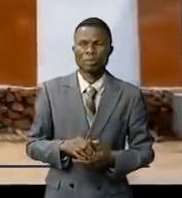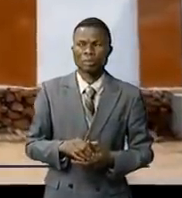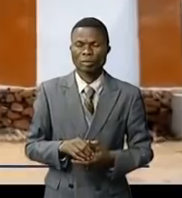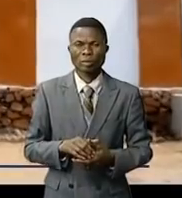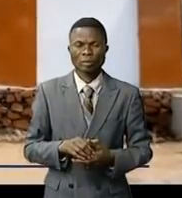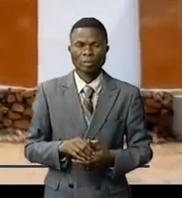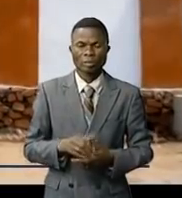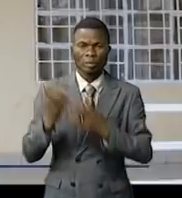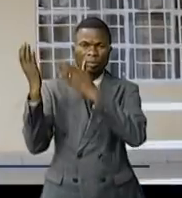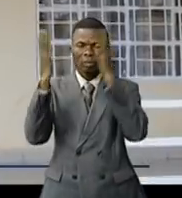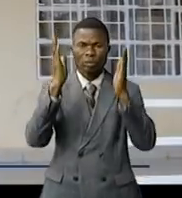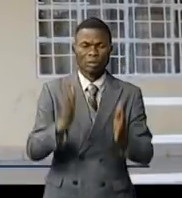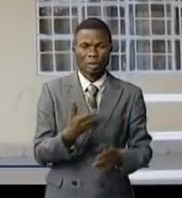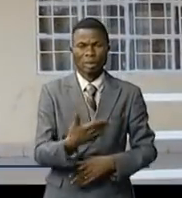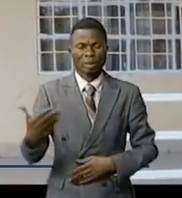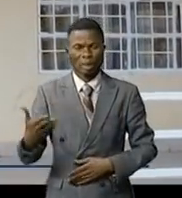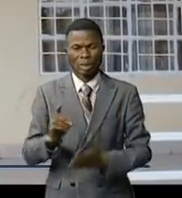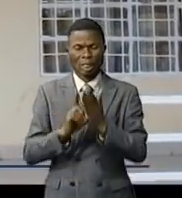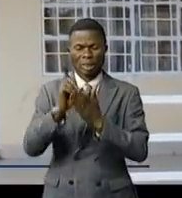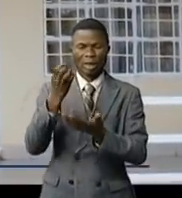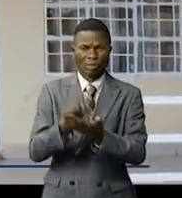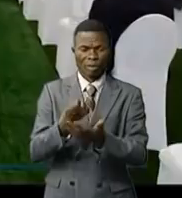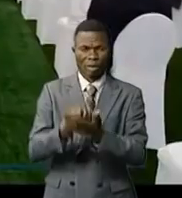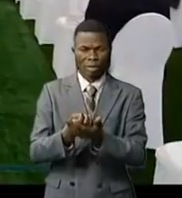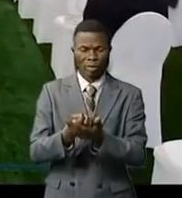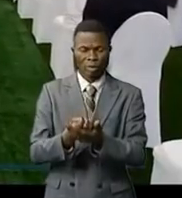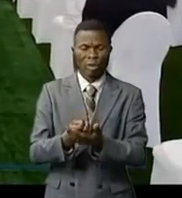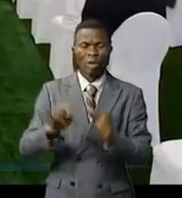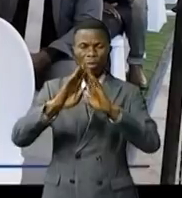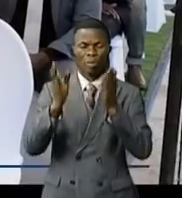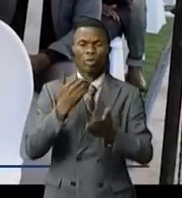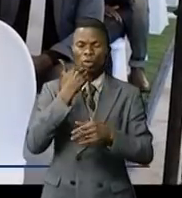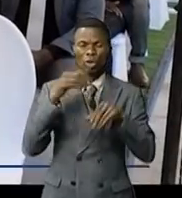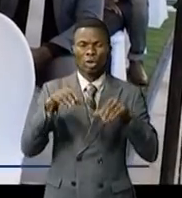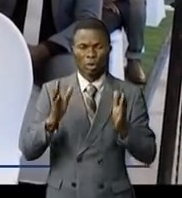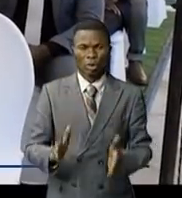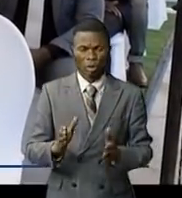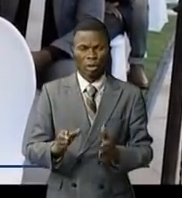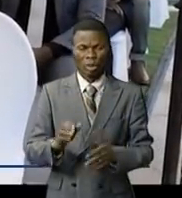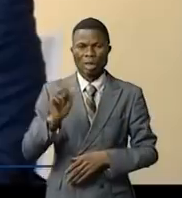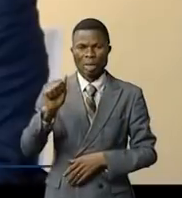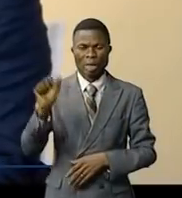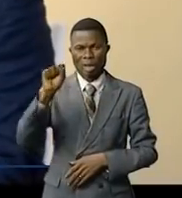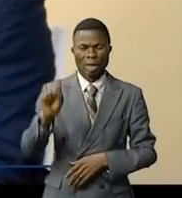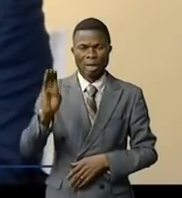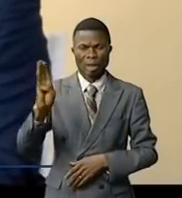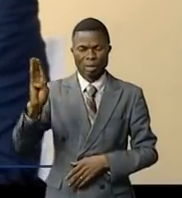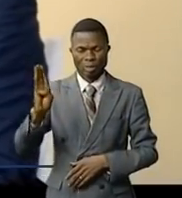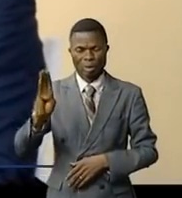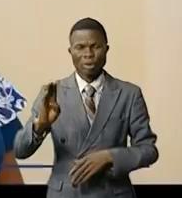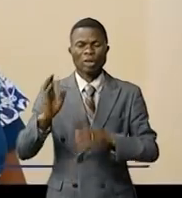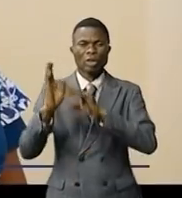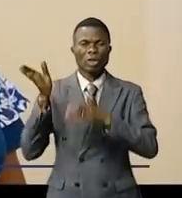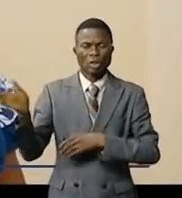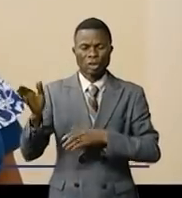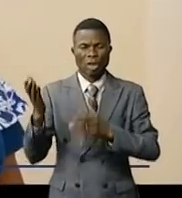Le commerce est l'instrument de l'économie au centre de l'intérêt d'opérateurs économiques congolais. L'ASBL, Chambre de commerce et industrie RDC